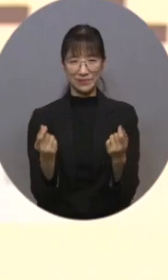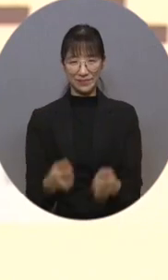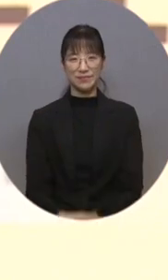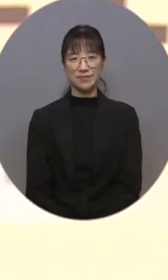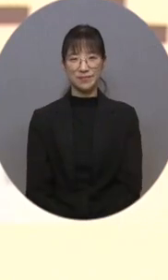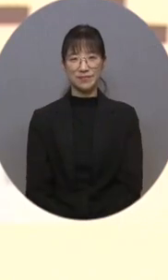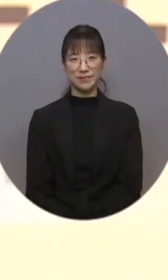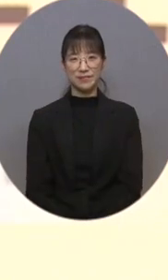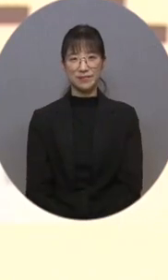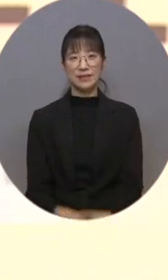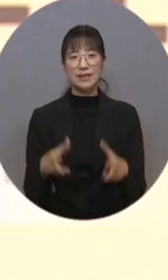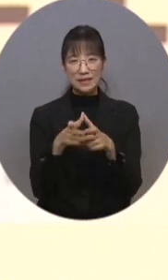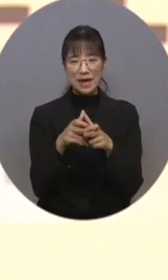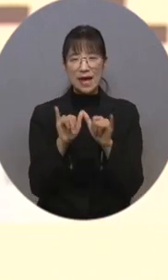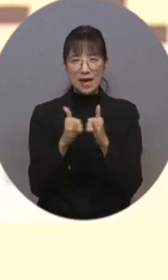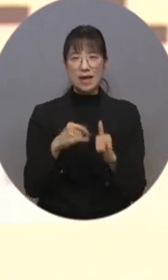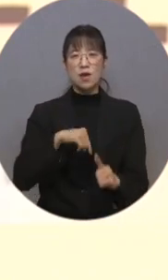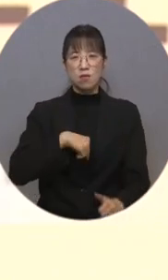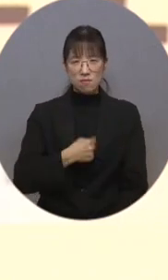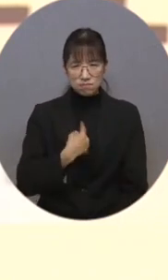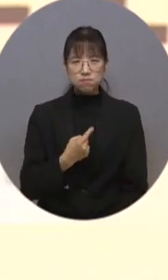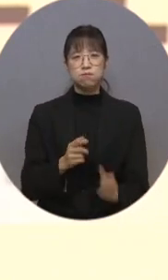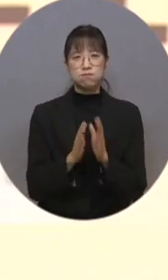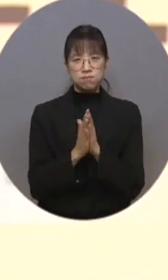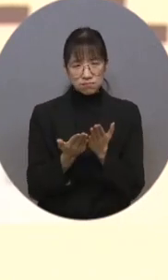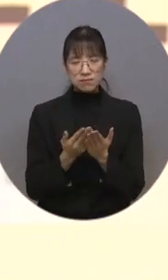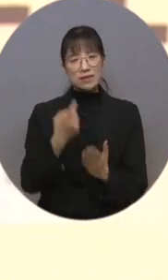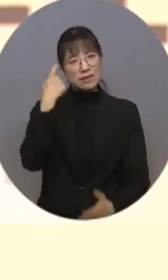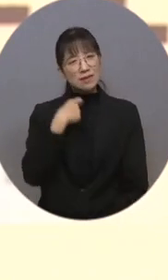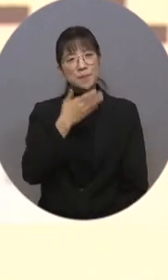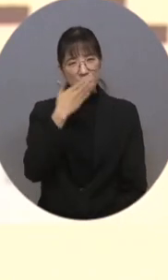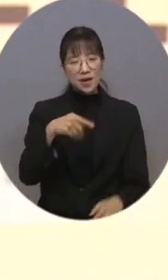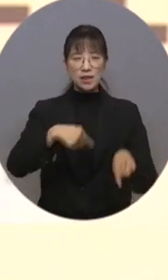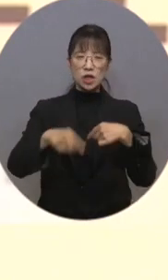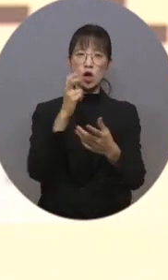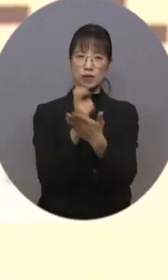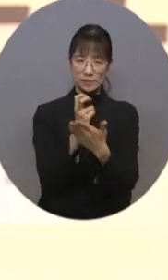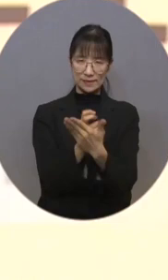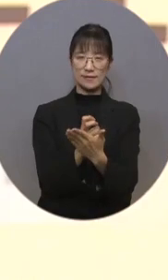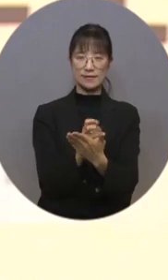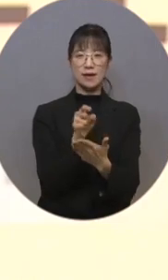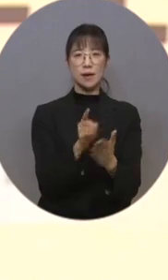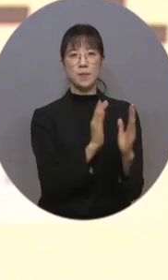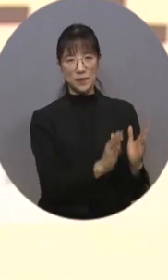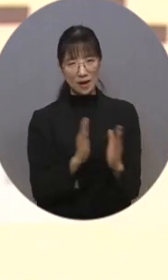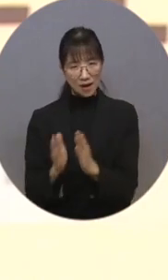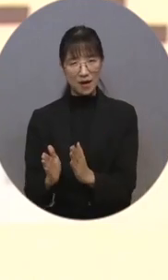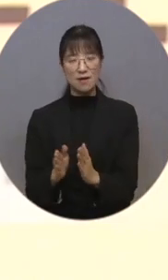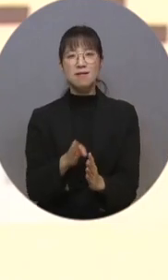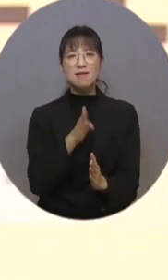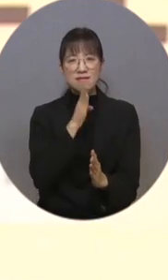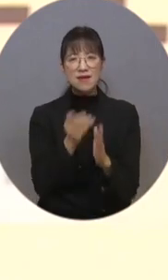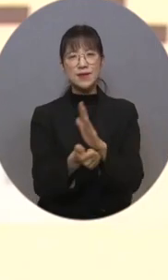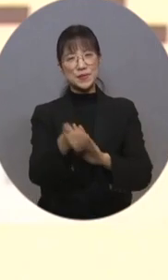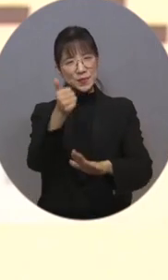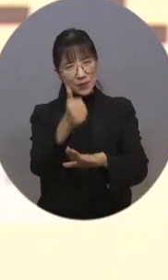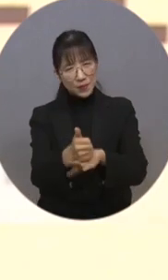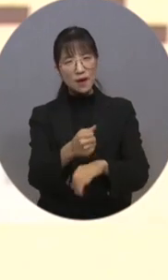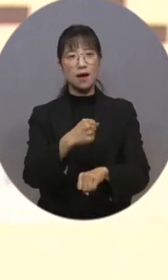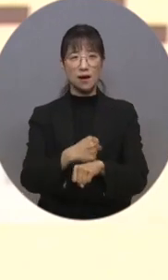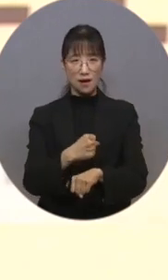확신합니다. 장애인 당사자가 체감할 수 있는 이런 정책들을 마련하고 또 실현을